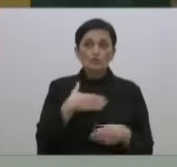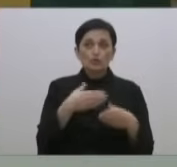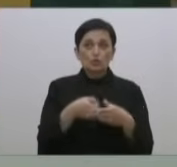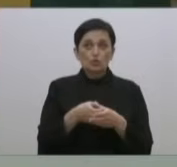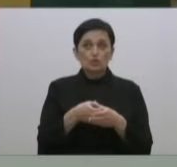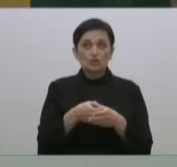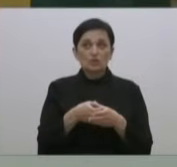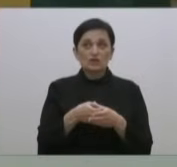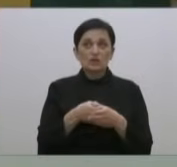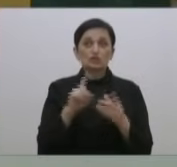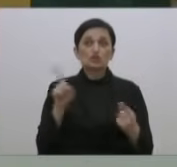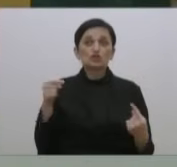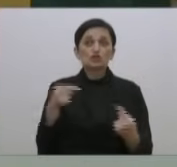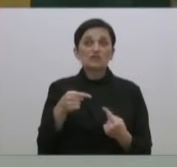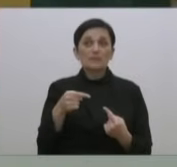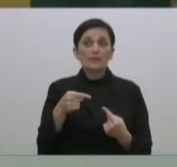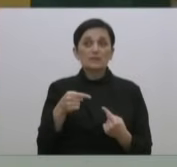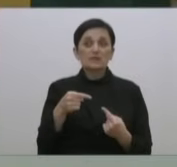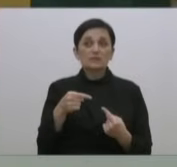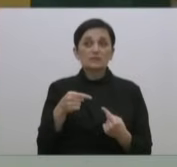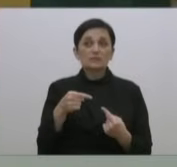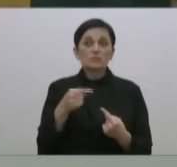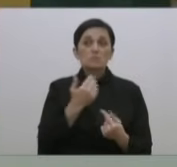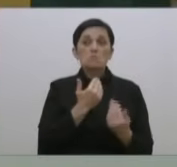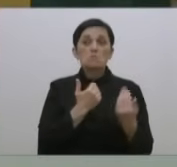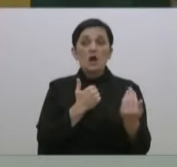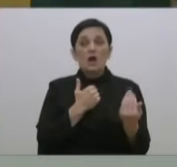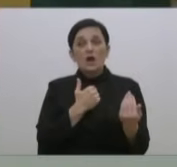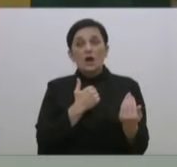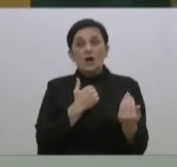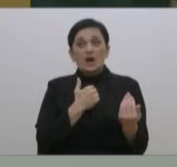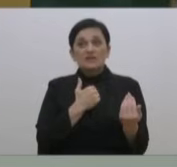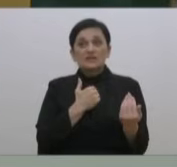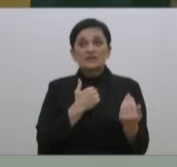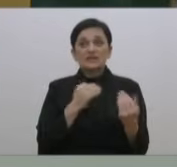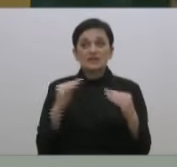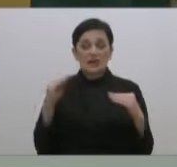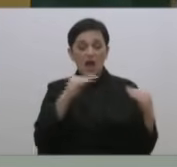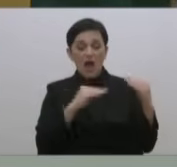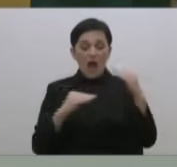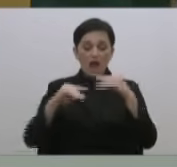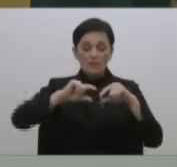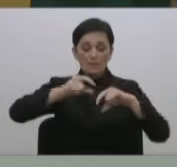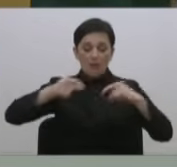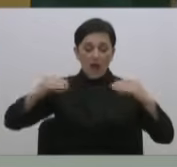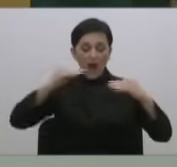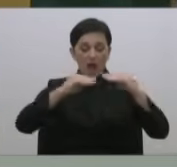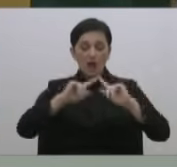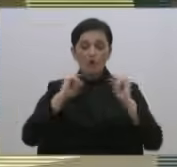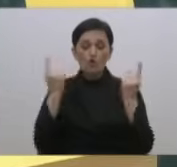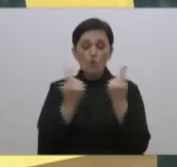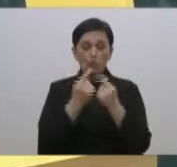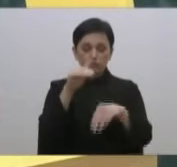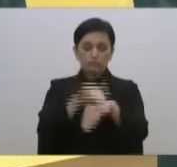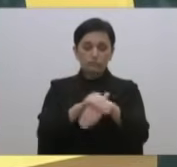გუნდს. შესაბამისად, მათი ფაზლი აწყობილია, მათი კოალიცია